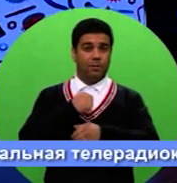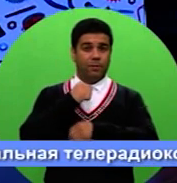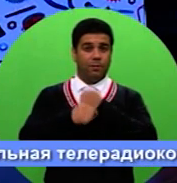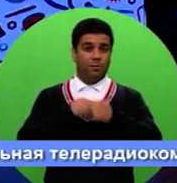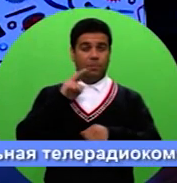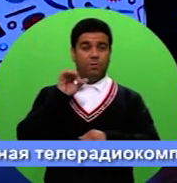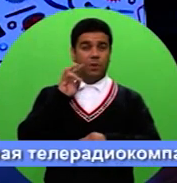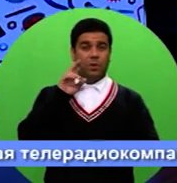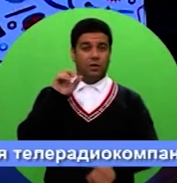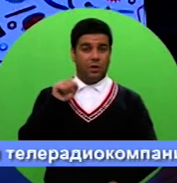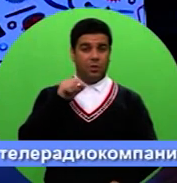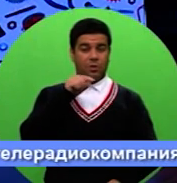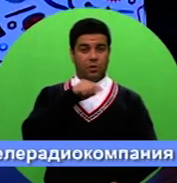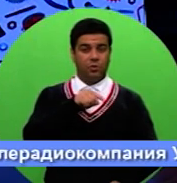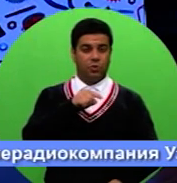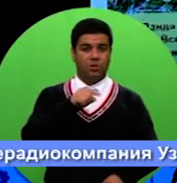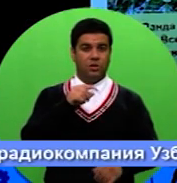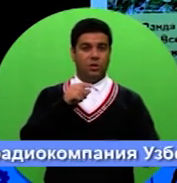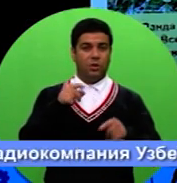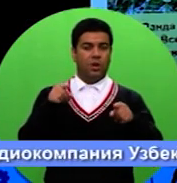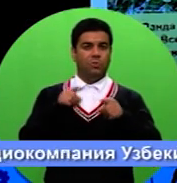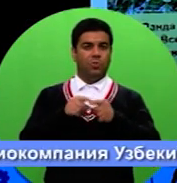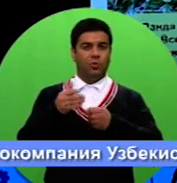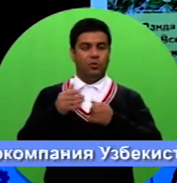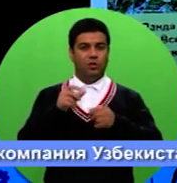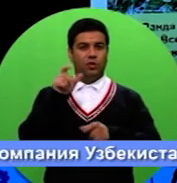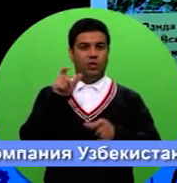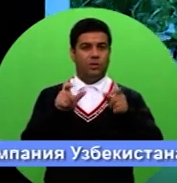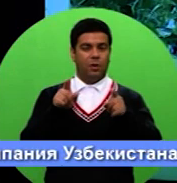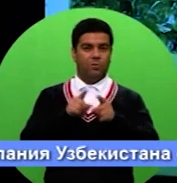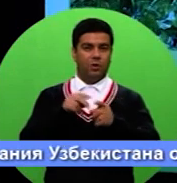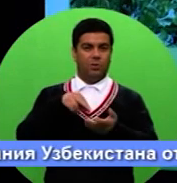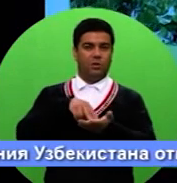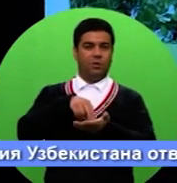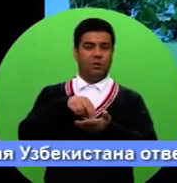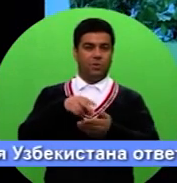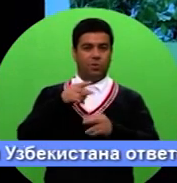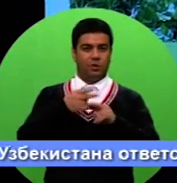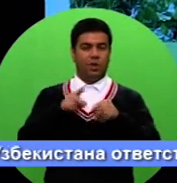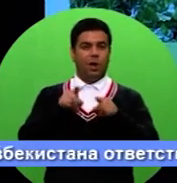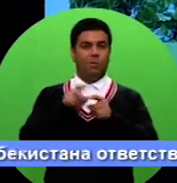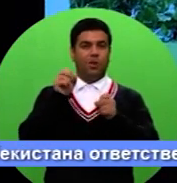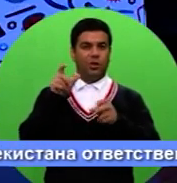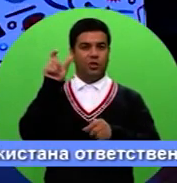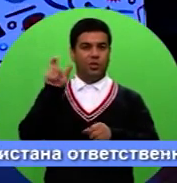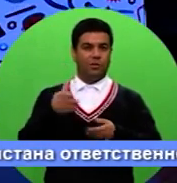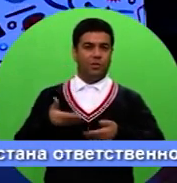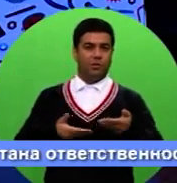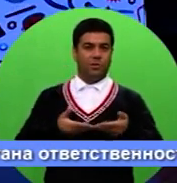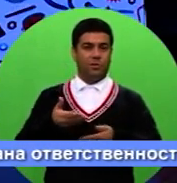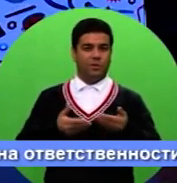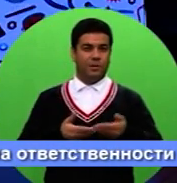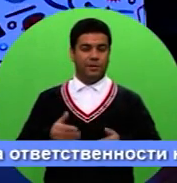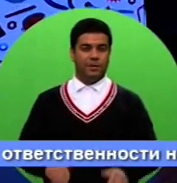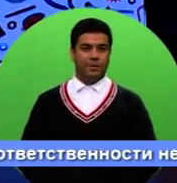Панда сидит на земле в позе человека. Ей так удобнее двумя лапами удерживать стебель бамбука